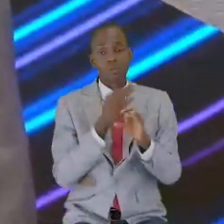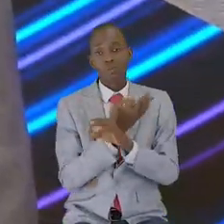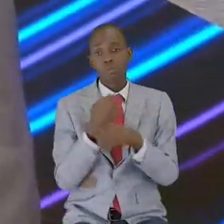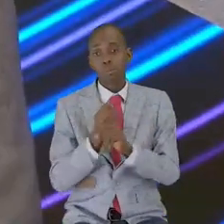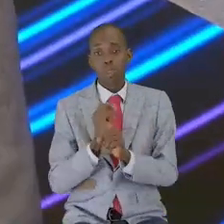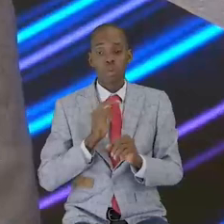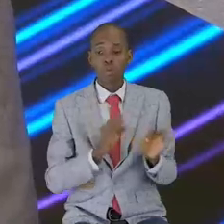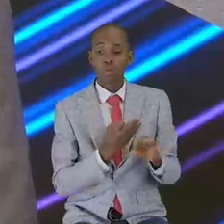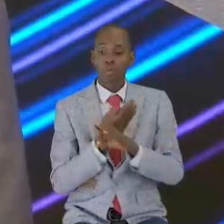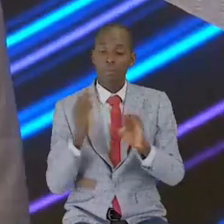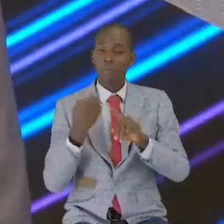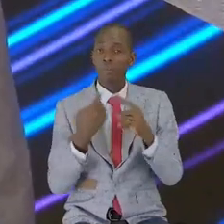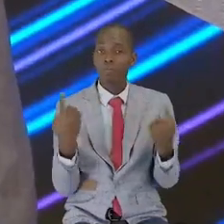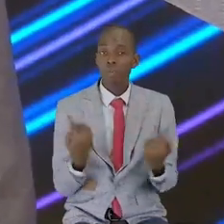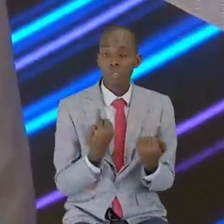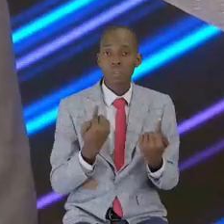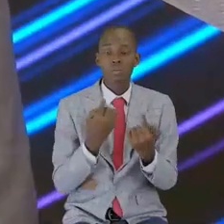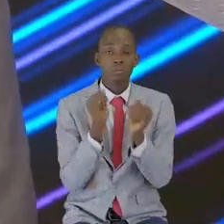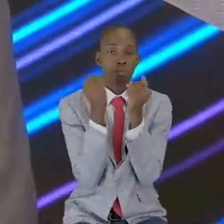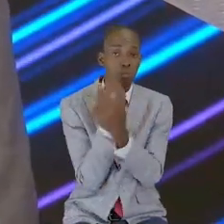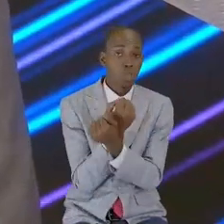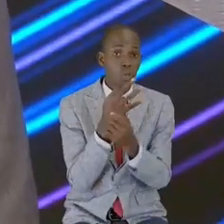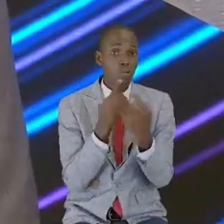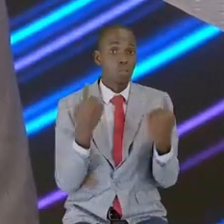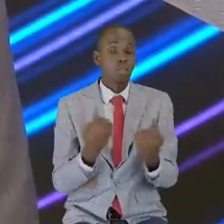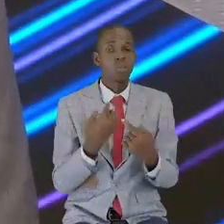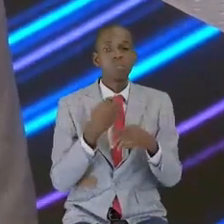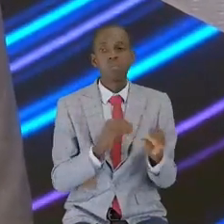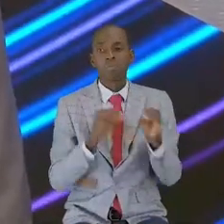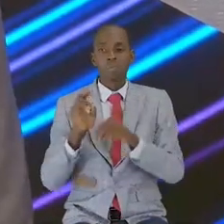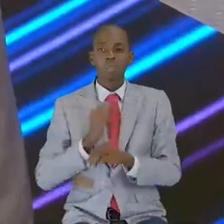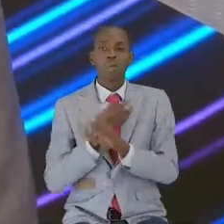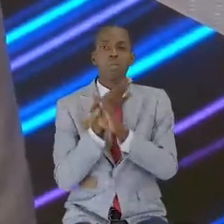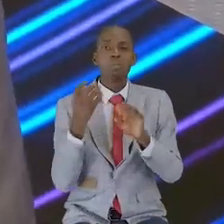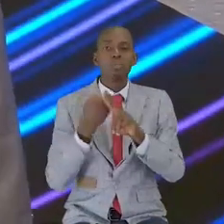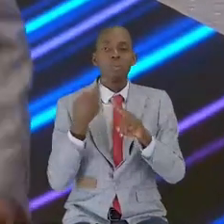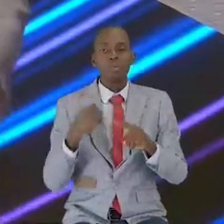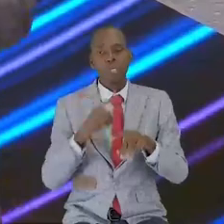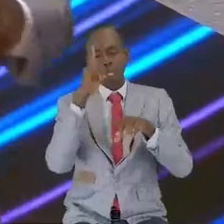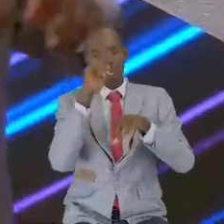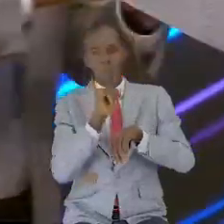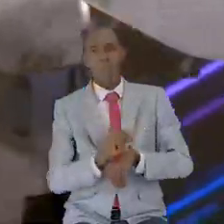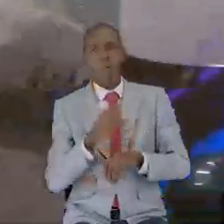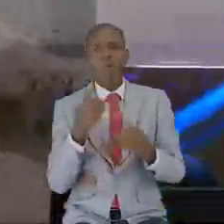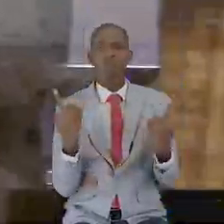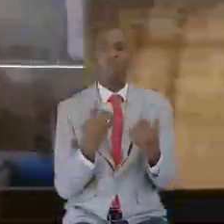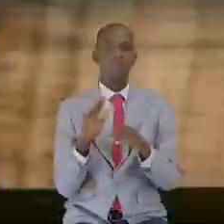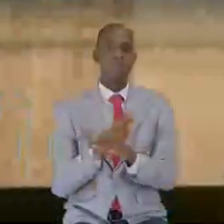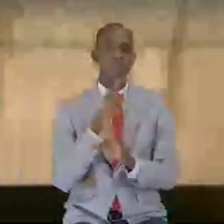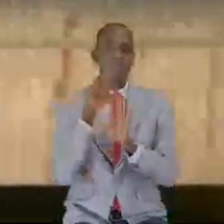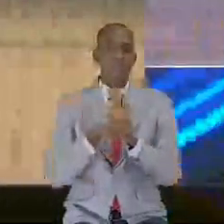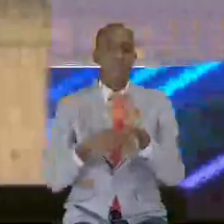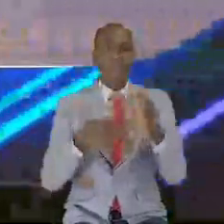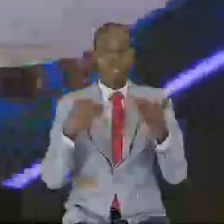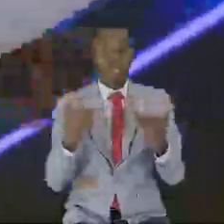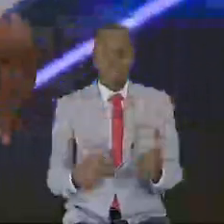la servitude du péché. Il nous a affranchis du caractère et des habitudes de la nature pécheresse. Maintenant,